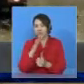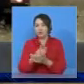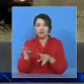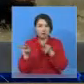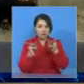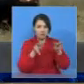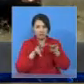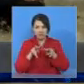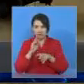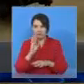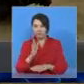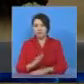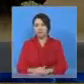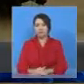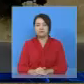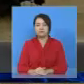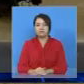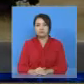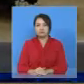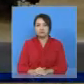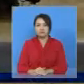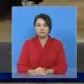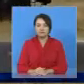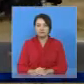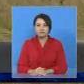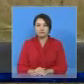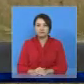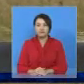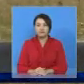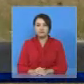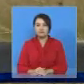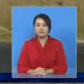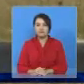бақылауда ұстайтын болады. Жансая Әбдікәрім, Аманжол Айтмағамбетов, Ақтөбе телеарнасы.